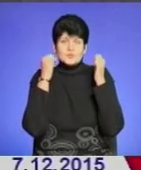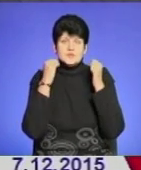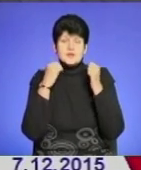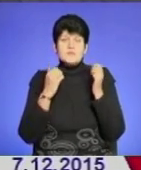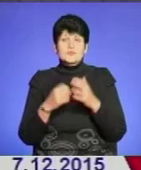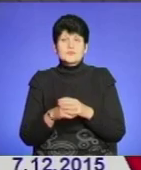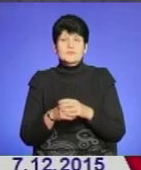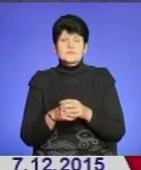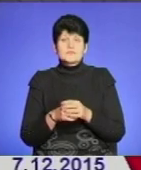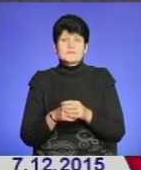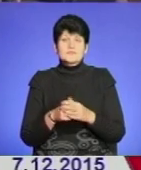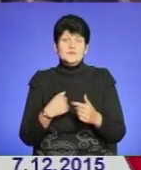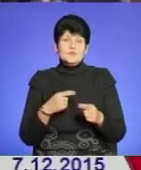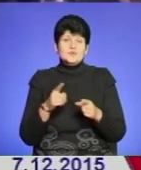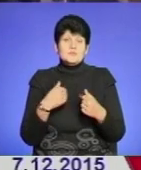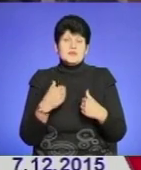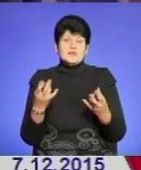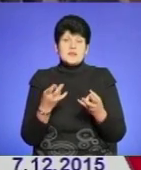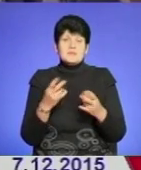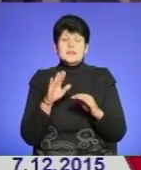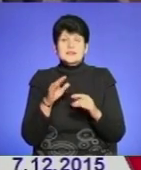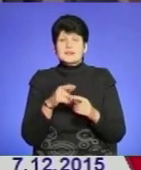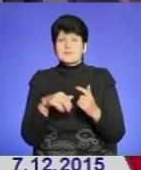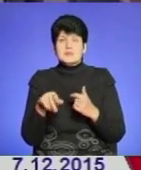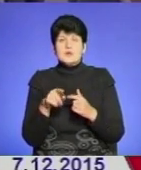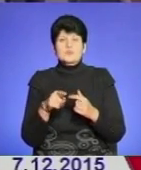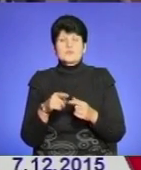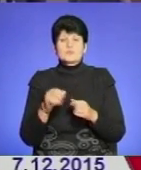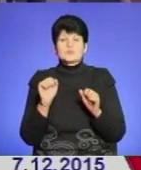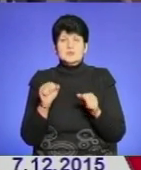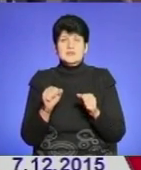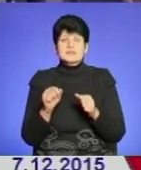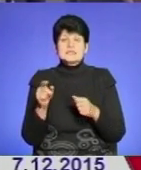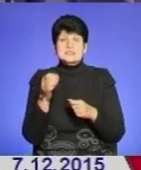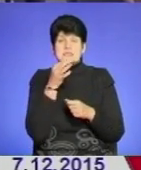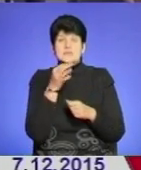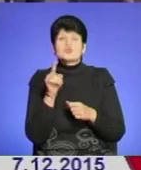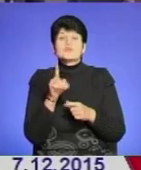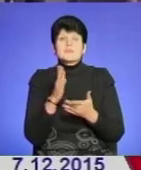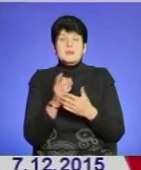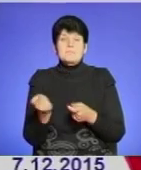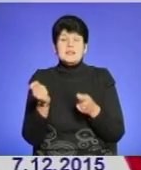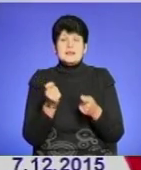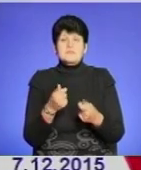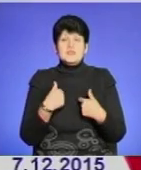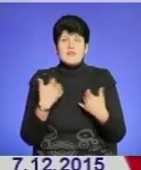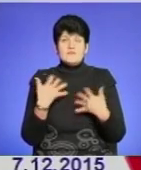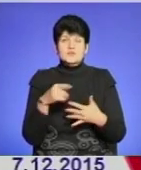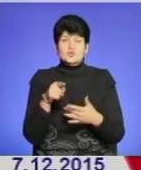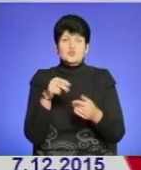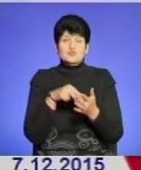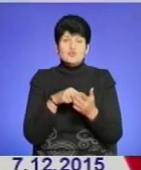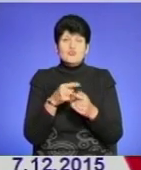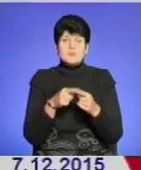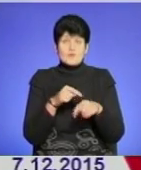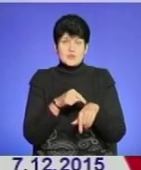шапочку, те, що мені все треба. Діти не оминають нагоди нагадати Миколаєві, що саме він має їм принести. Я вже тут стою півгодини,